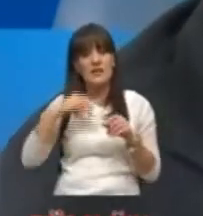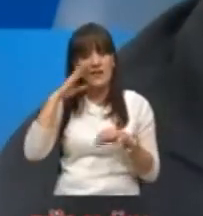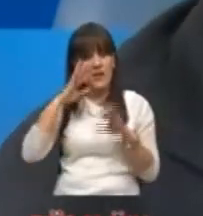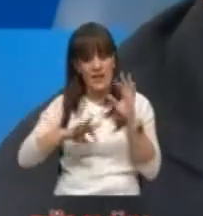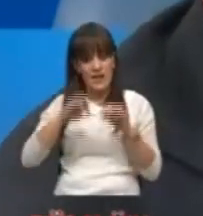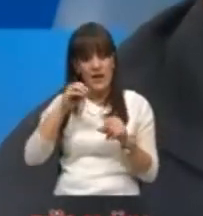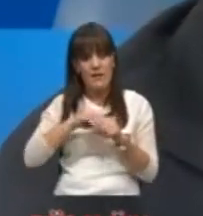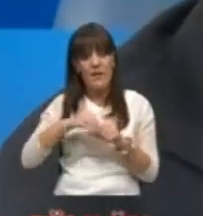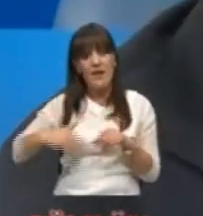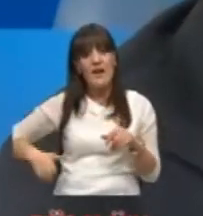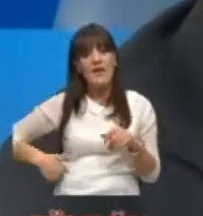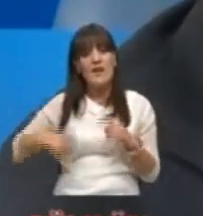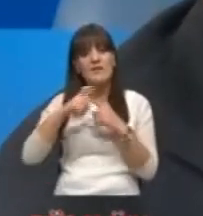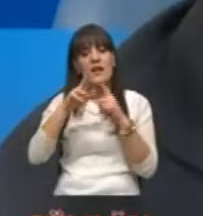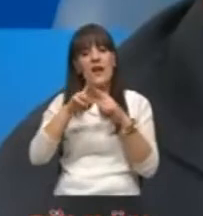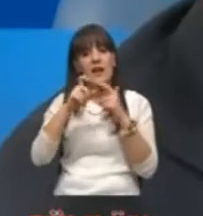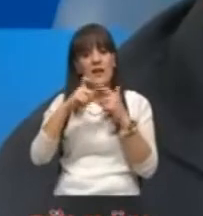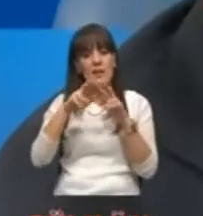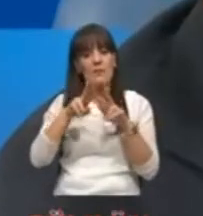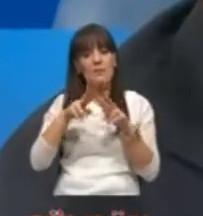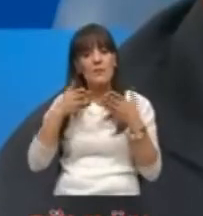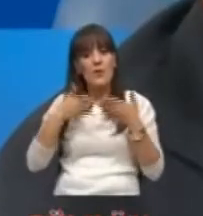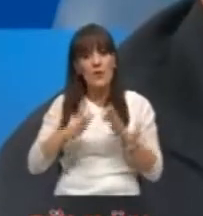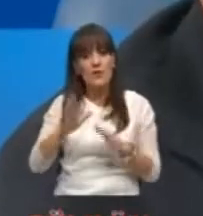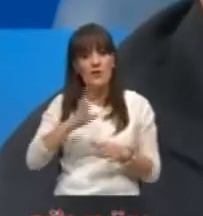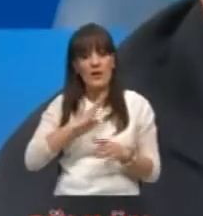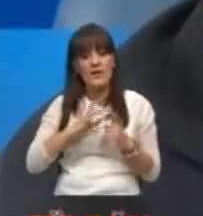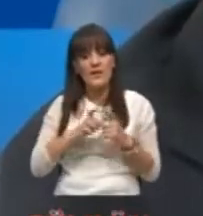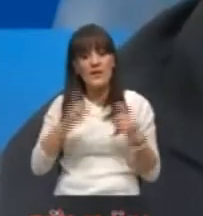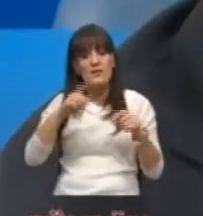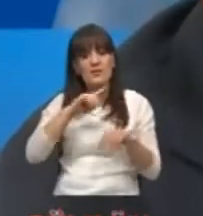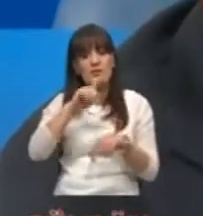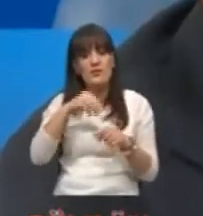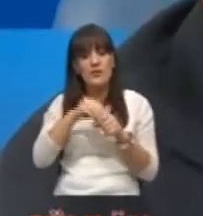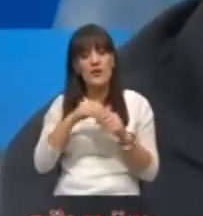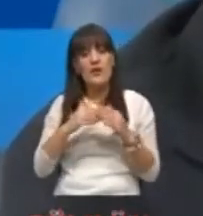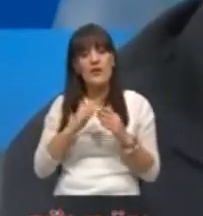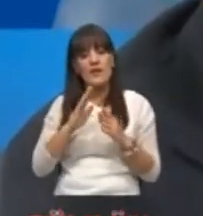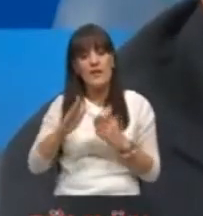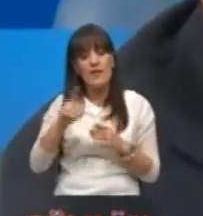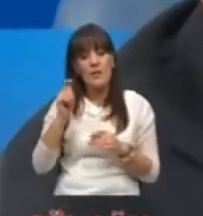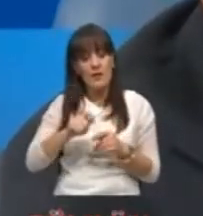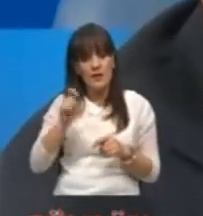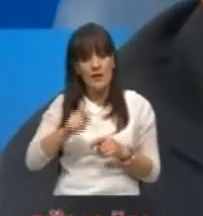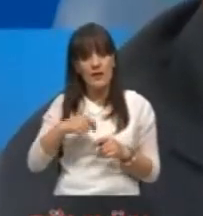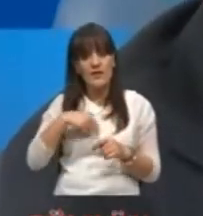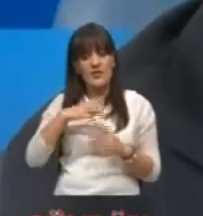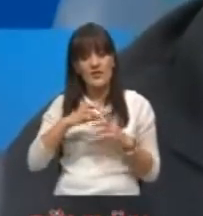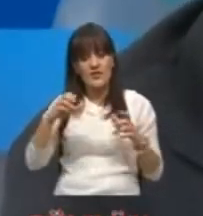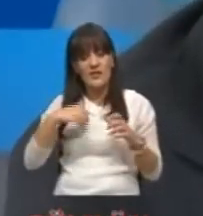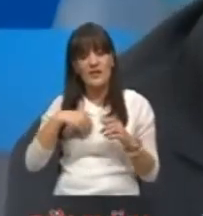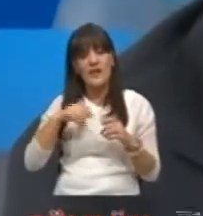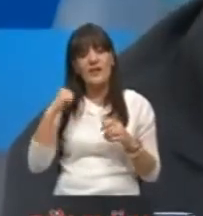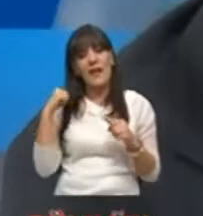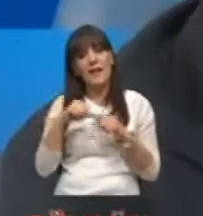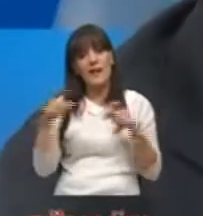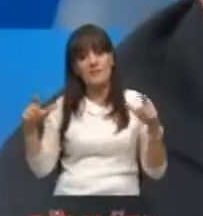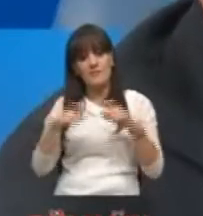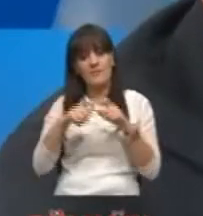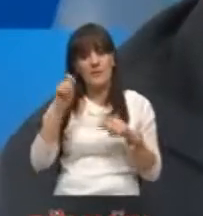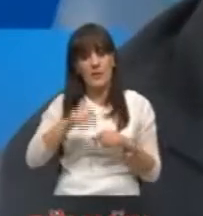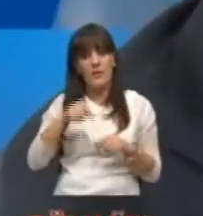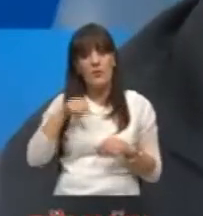tedavisi, kalça ekleminin doğuştan var olan gelişimsel süreçte de ilerleyen çıkığının yerine oturtulmasıdır.